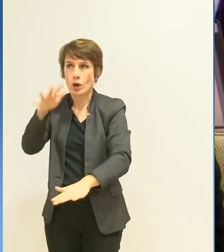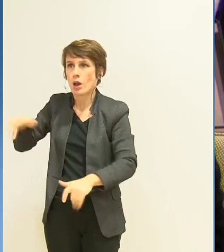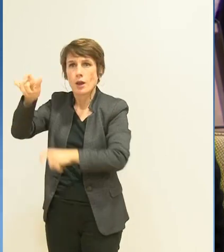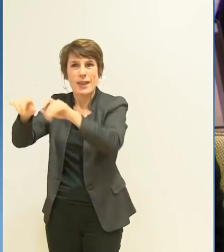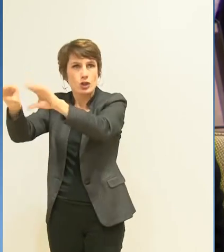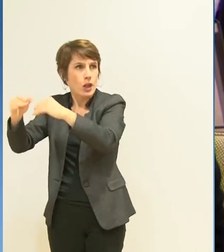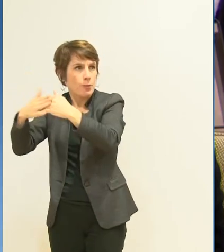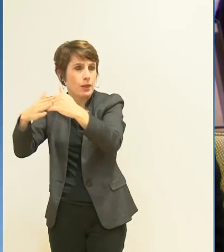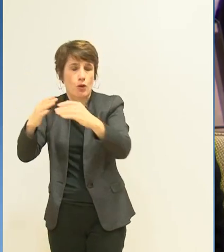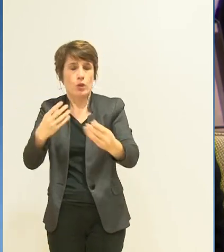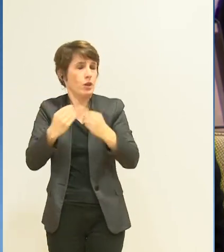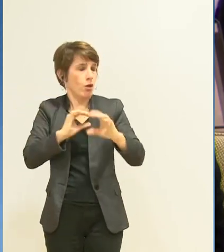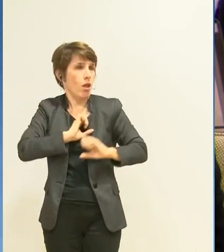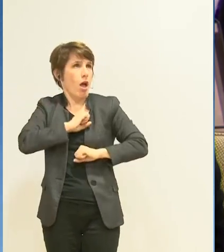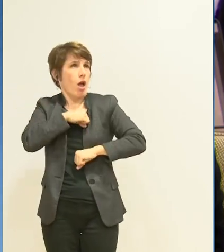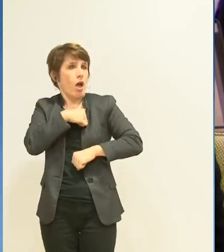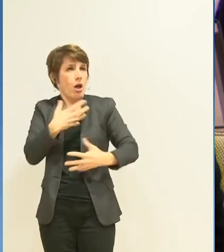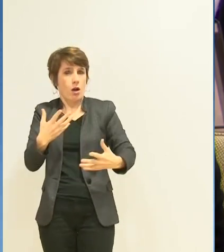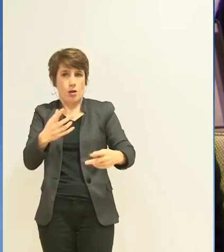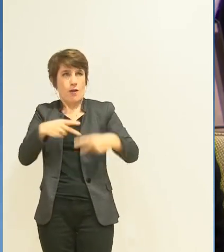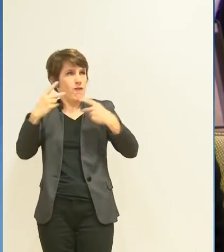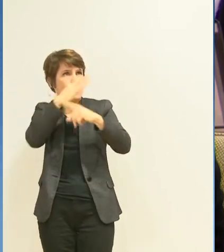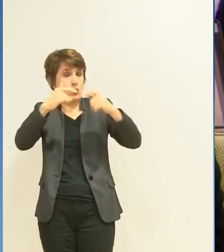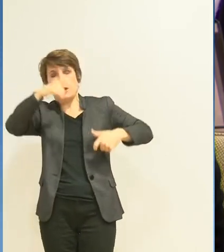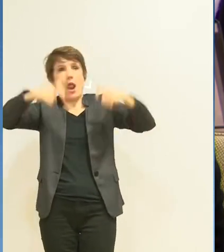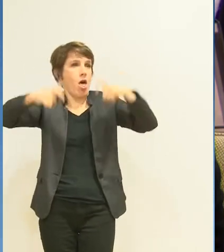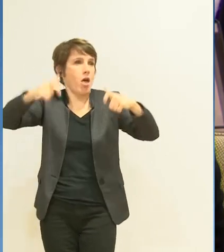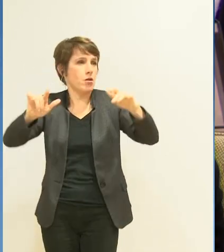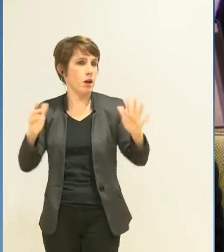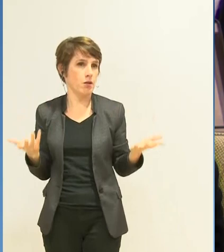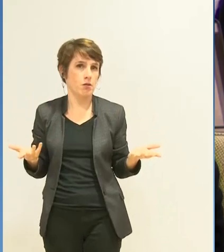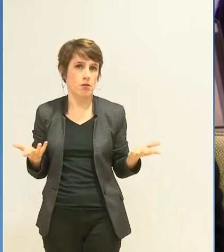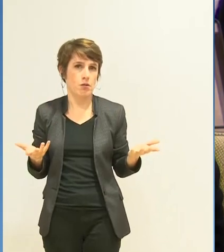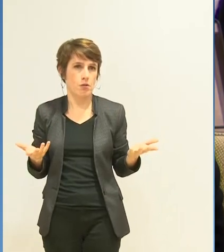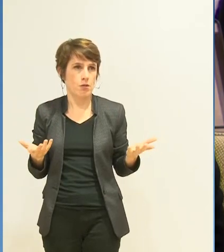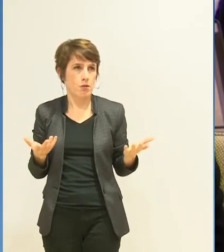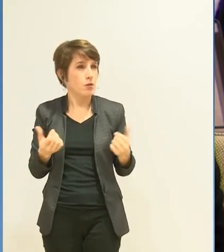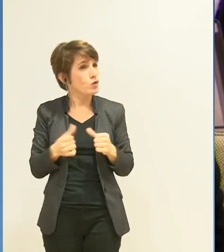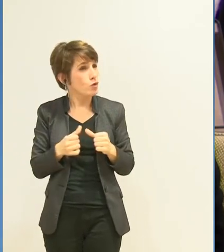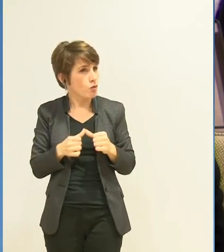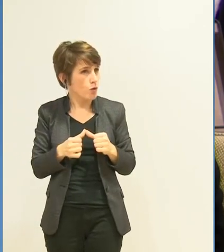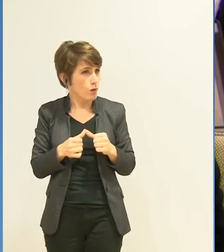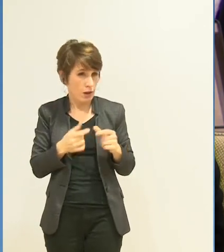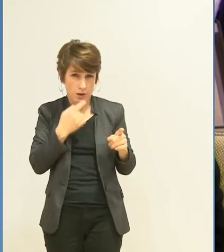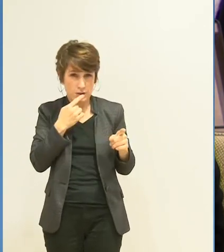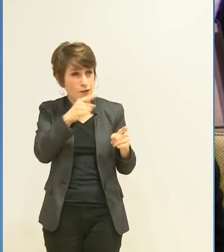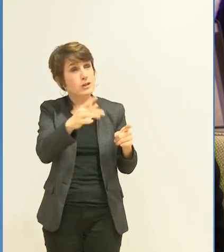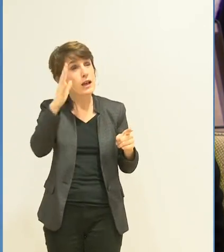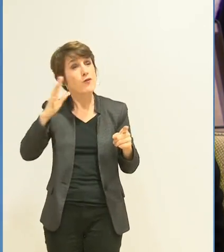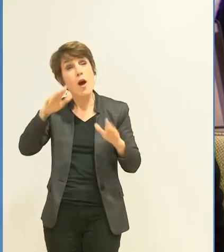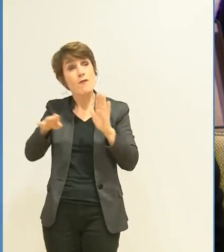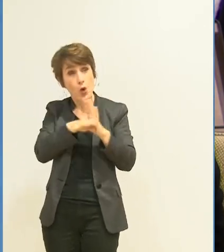elle-même en clair cela n'est-il pas la négation de ce pour quoi vous entendiez être